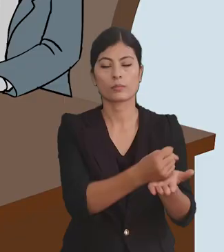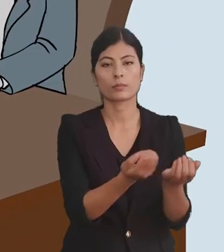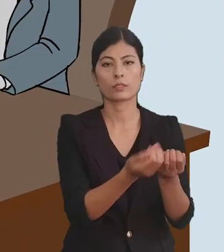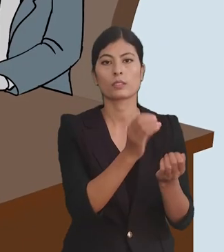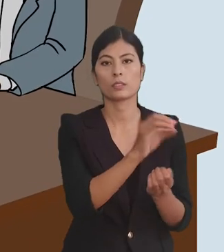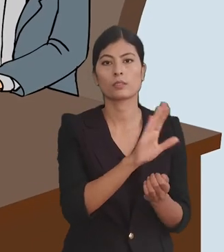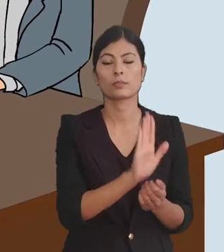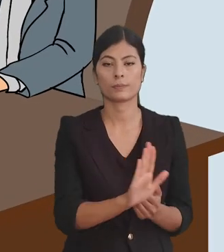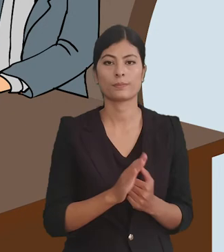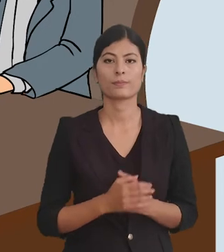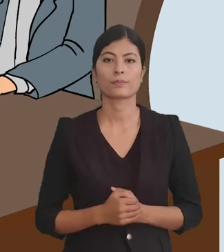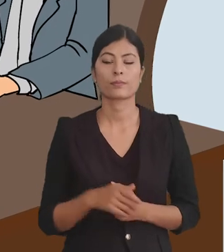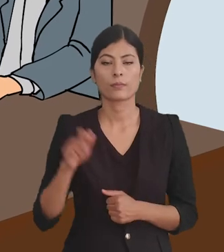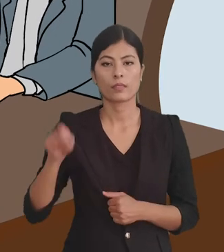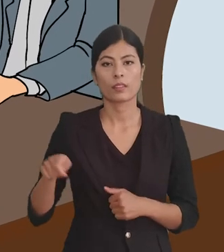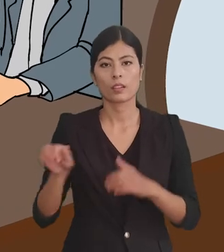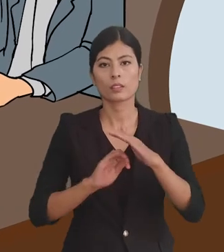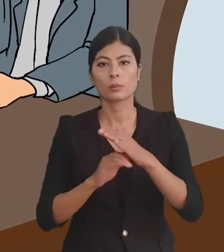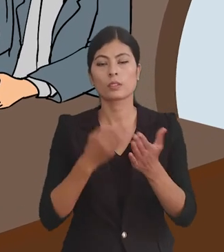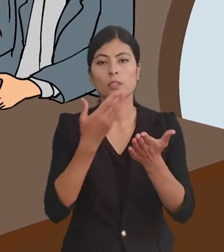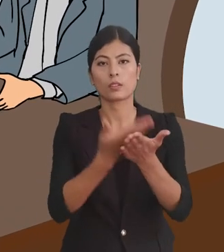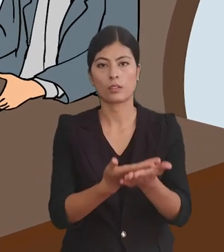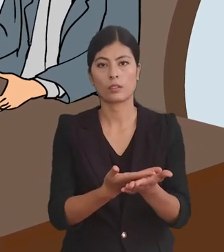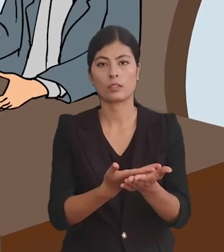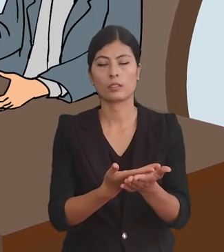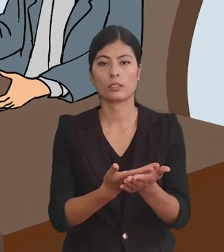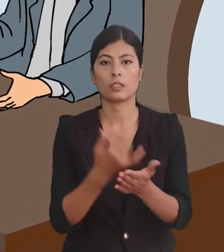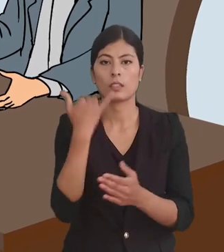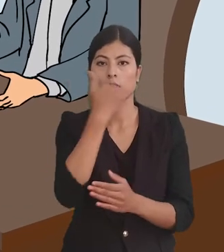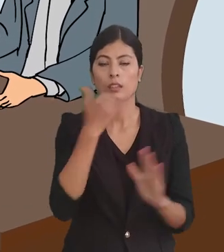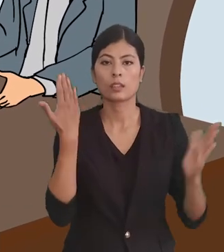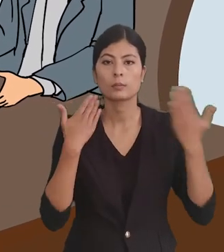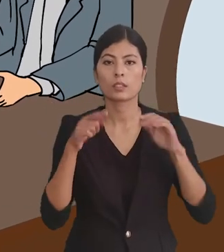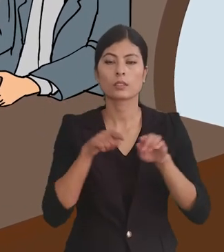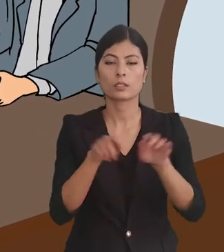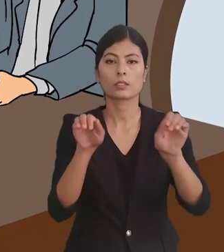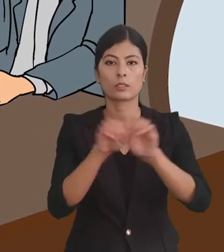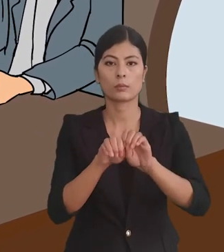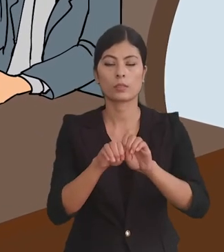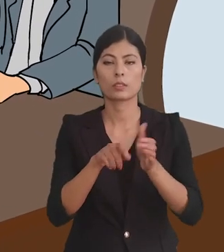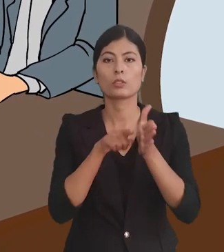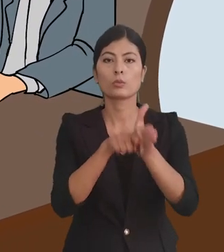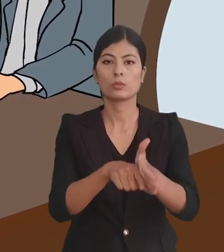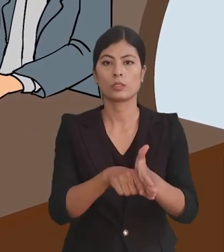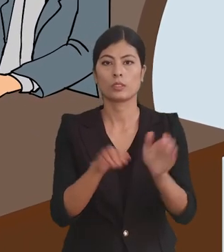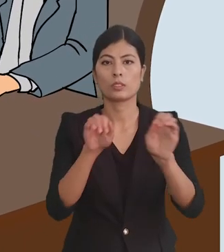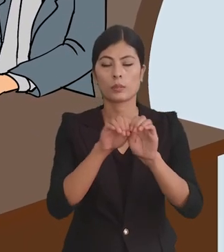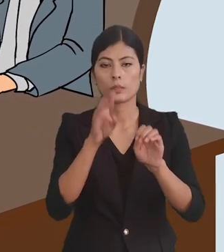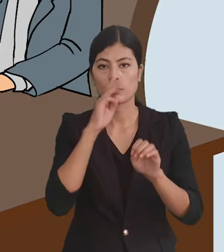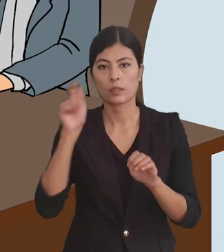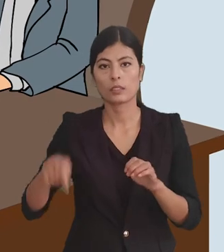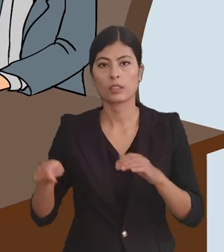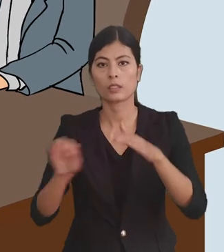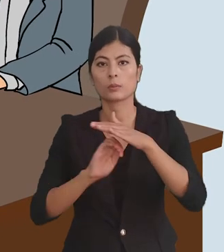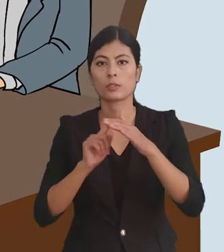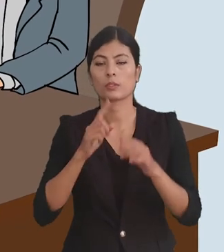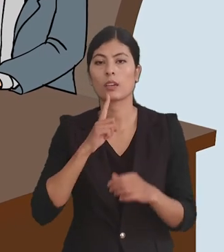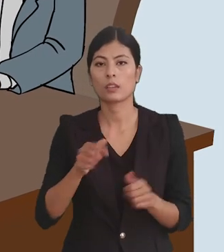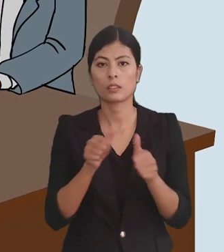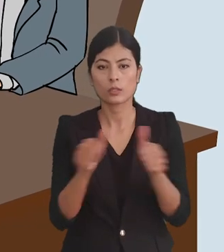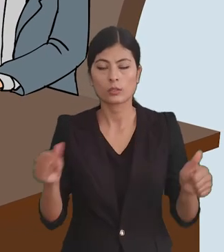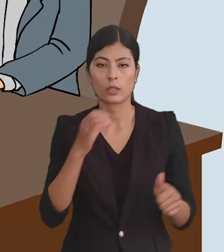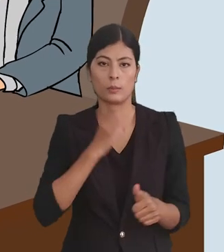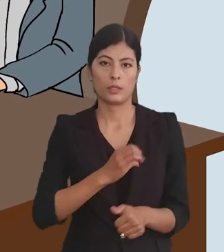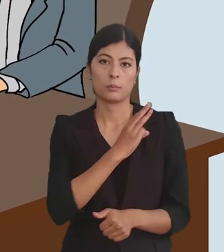गराउँदछ। न्यायिक समिति समक्ष परेको लैङ्गिक हिंसा सम्बन्धी उजुरीका सम्बन्धमा न्यायिक समितिको आदेश बमोजिमको